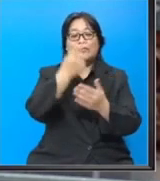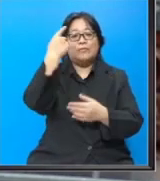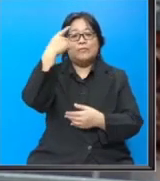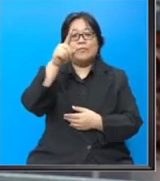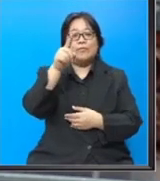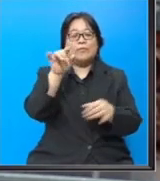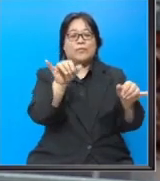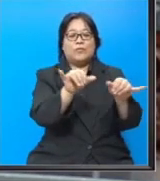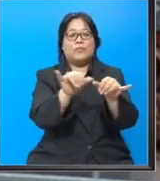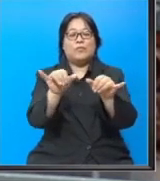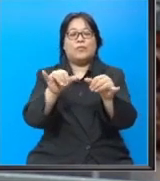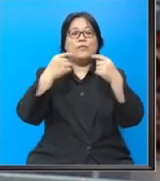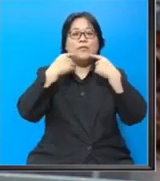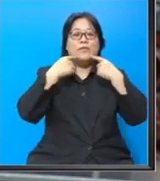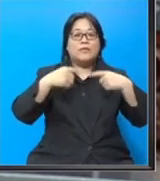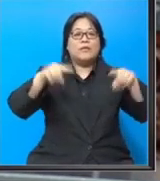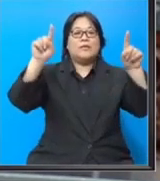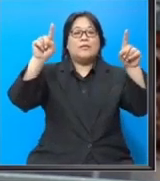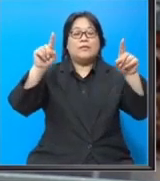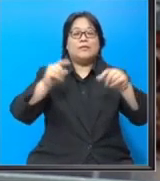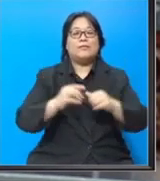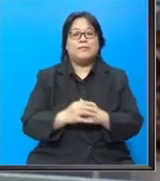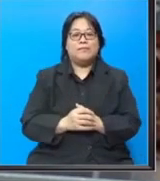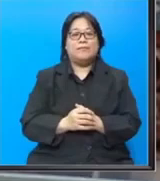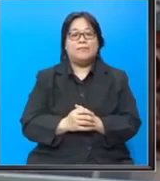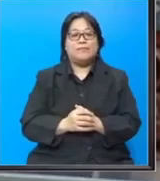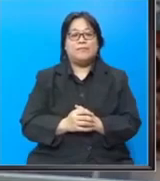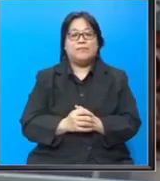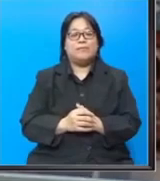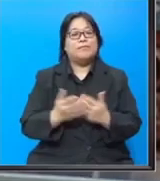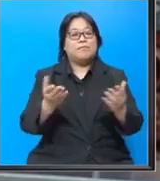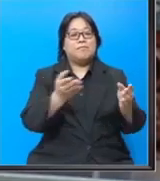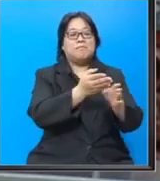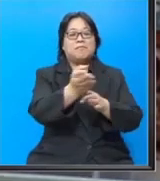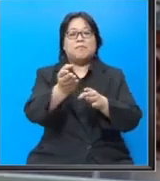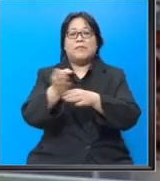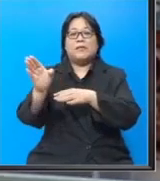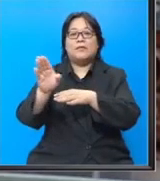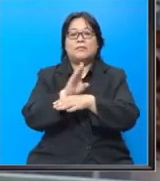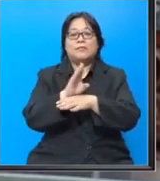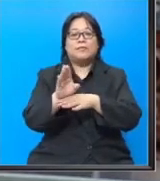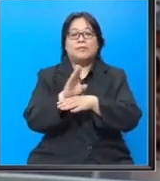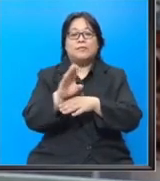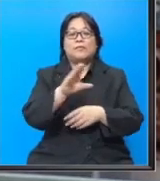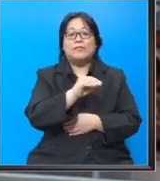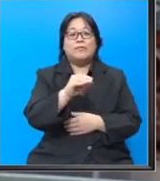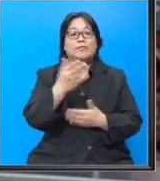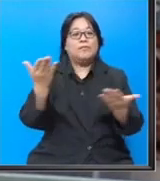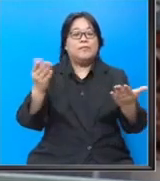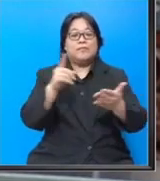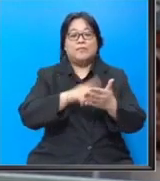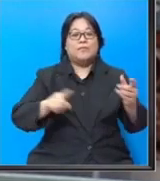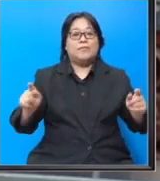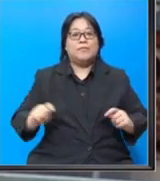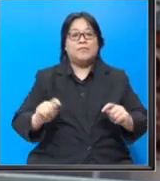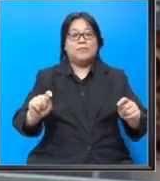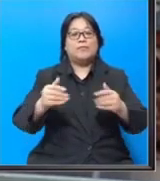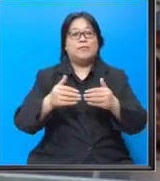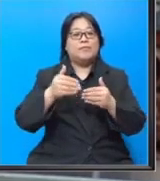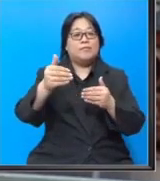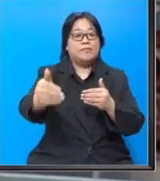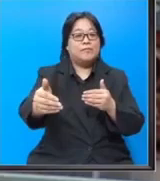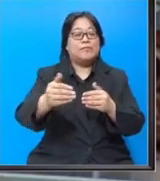mengukur tahap kejayaan yang mereka capai dalam bidang guys tawanan dan apa tindakan susulan yang